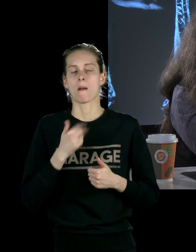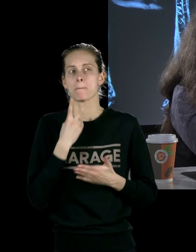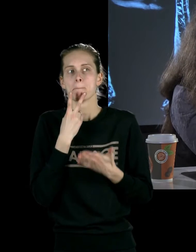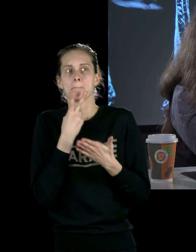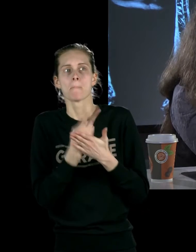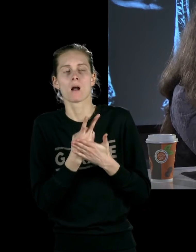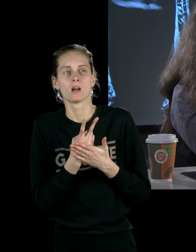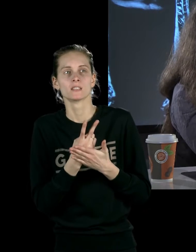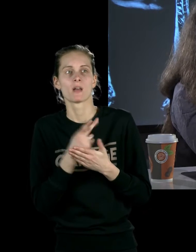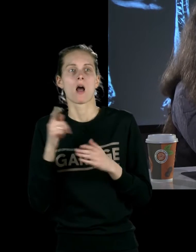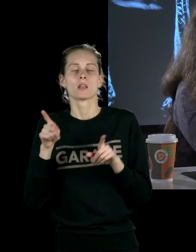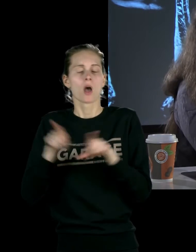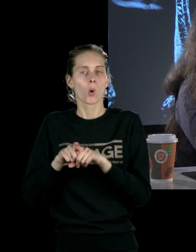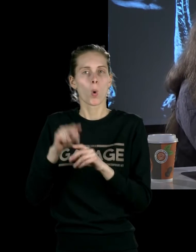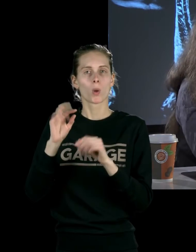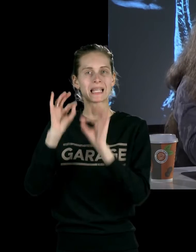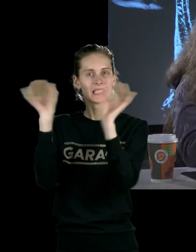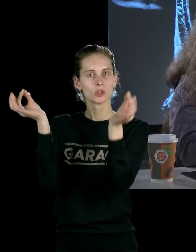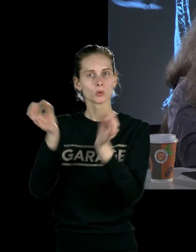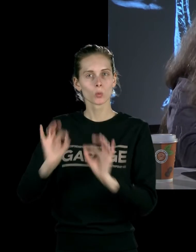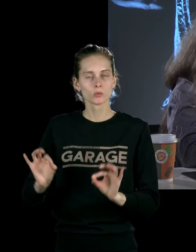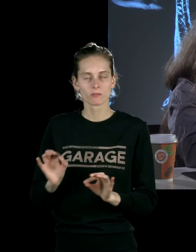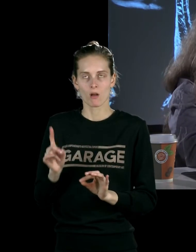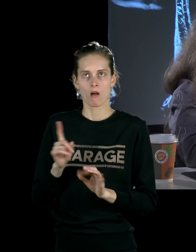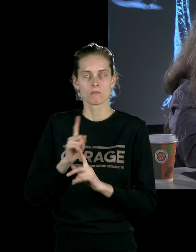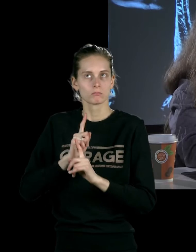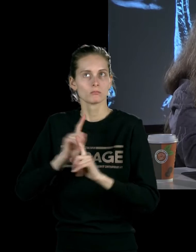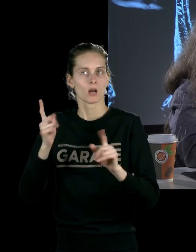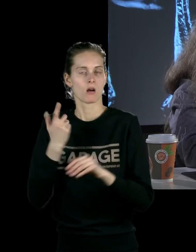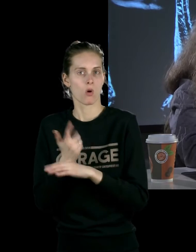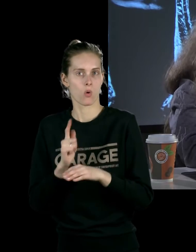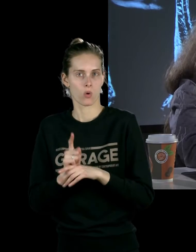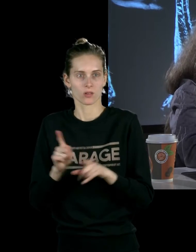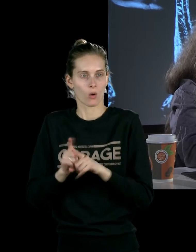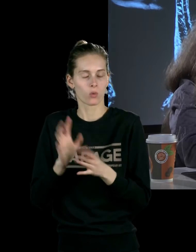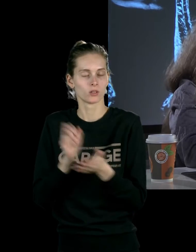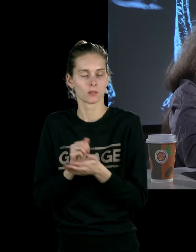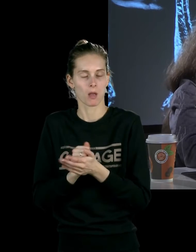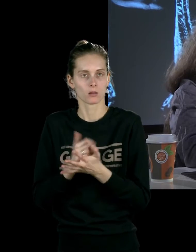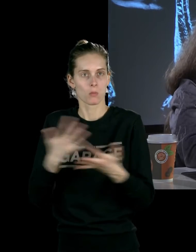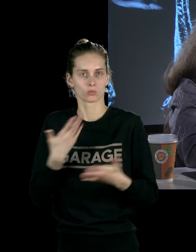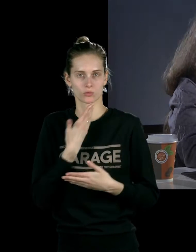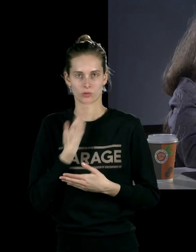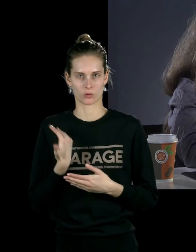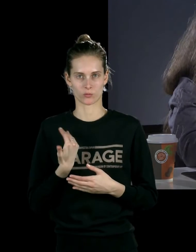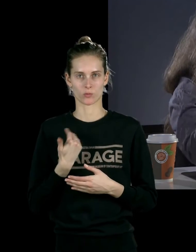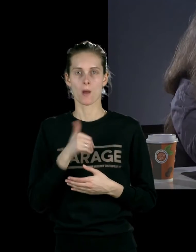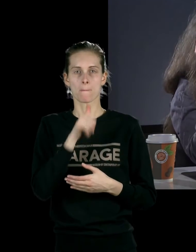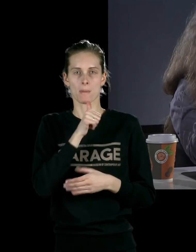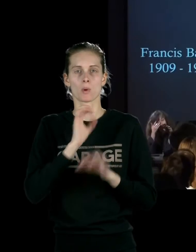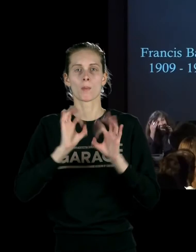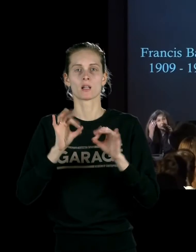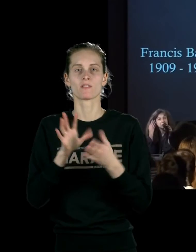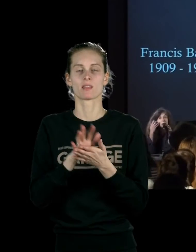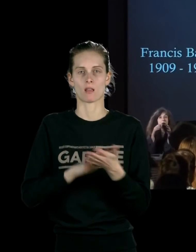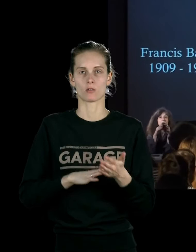таким искусством и так им заниматься, как им в свое время занимался Фрэнсис Бэкон. Но, собственно говоря, вот про это мы попробуем говорить дальше.